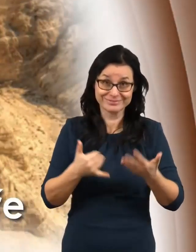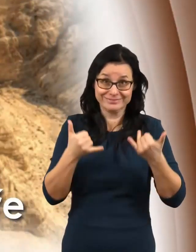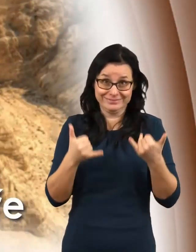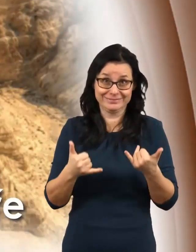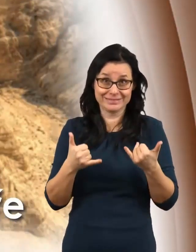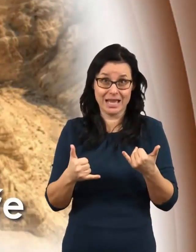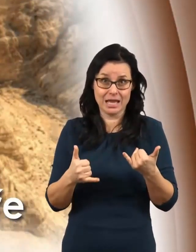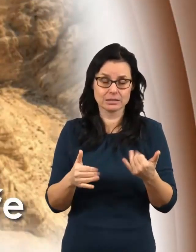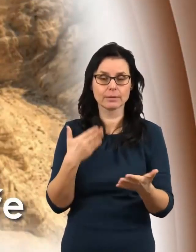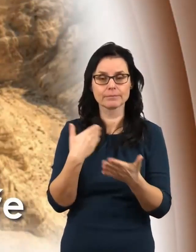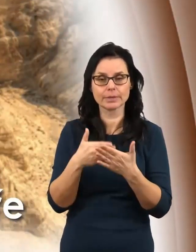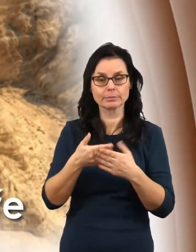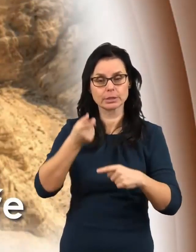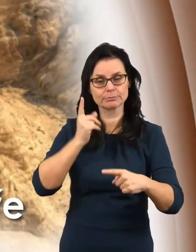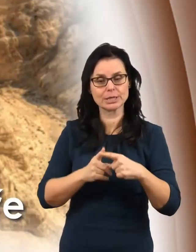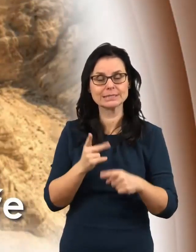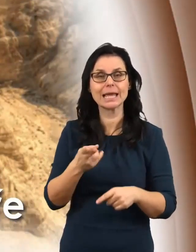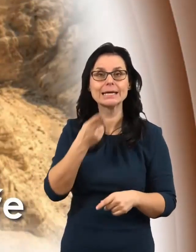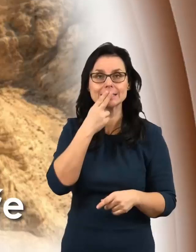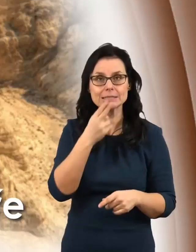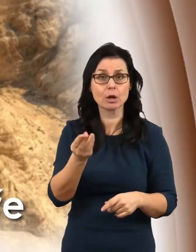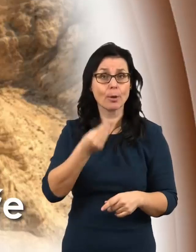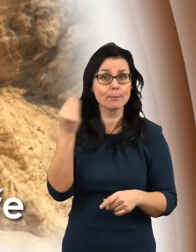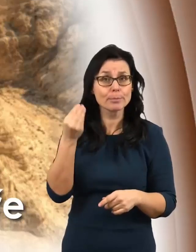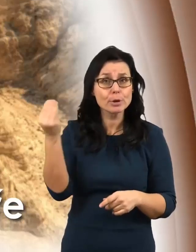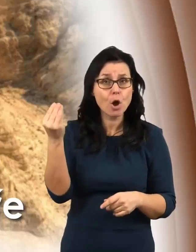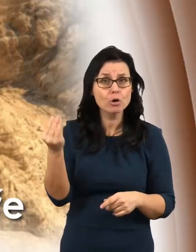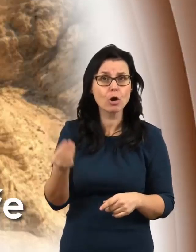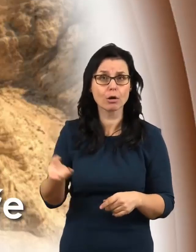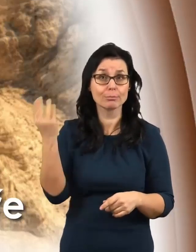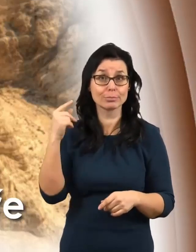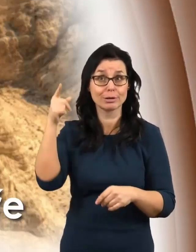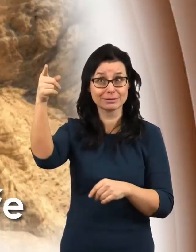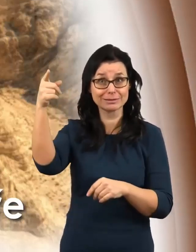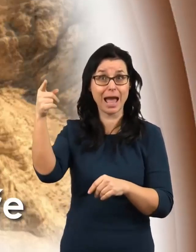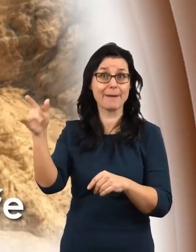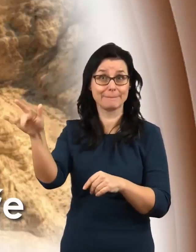třeba konkrétně Izajáš, prorok, který tam byl nalezen,